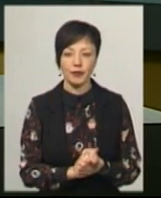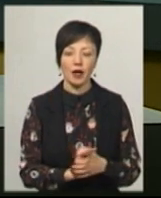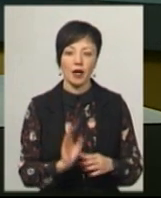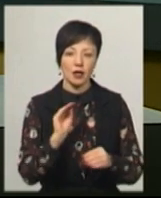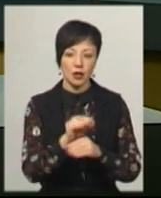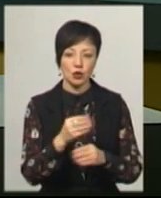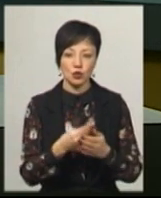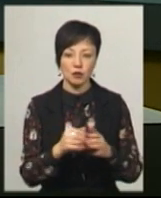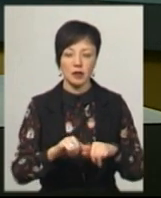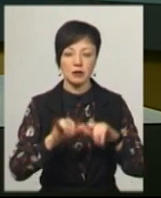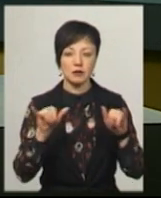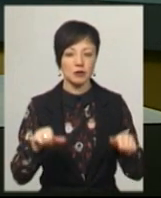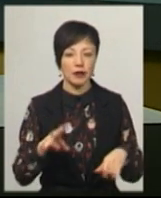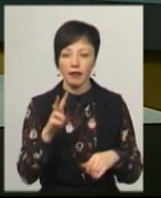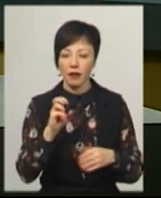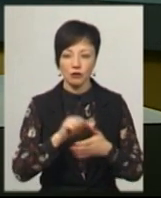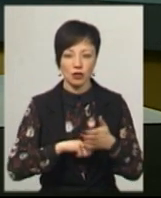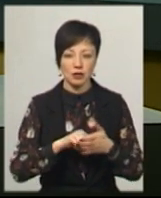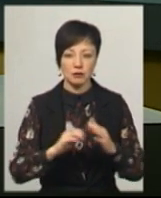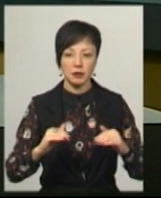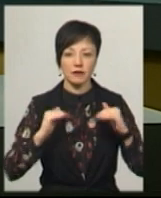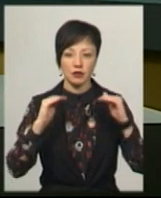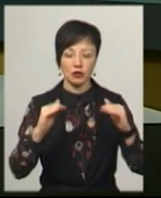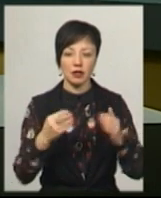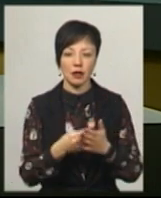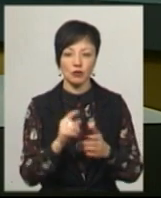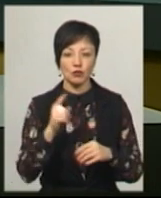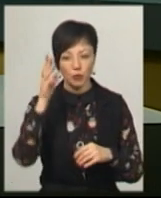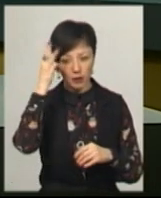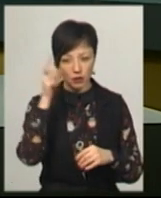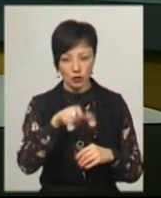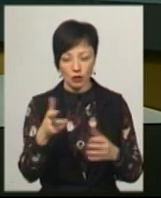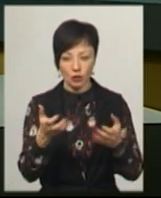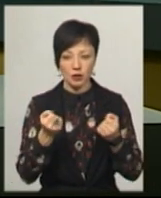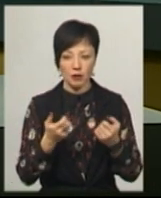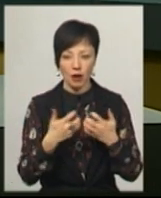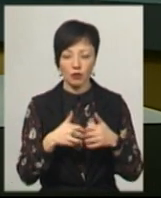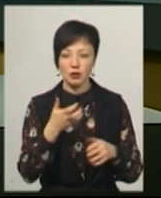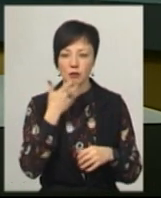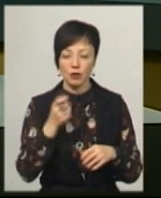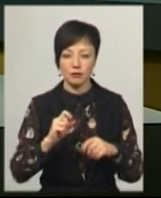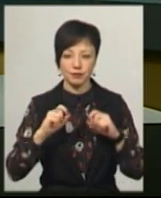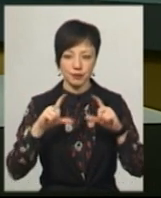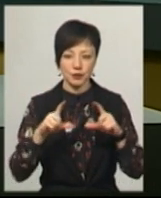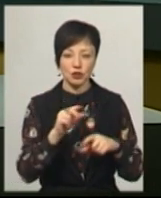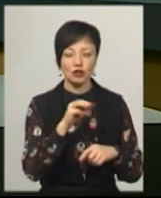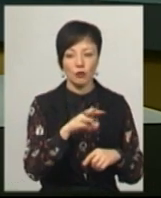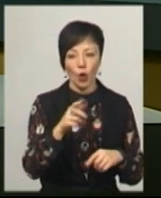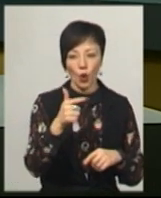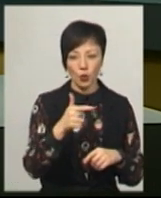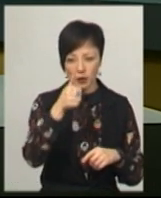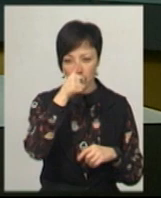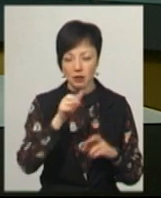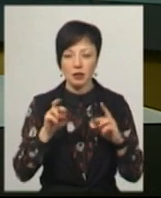Додає, сума збільшилась не через підвищення тарифу. Чому хмельничани отримали рахунки за тепло з більшими сумами, аніж у грудні, та як